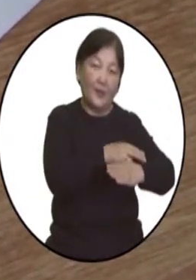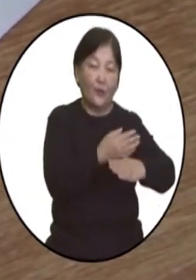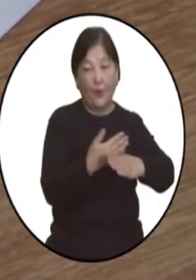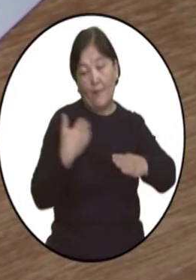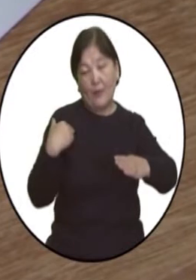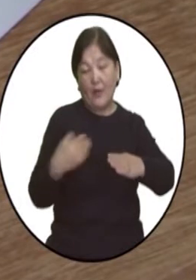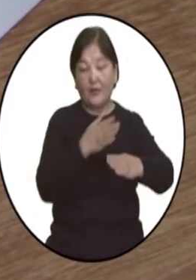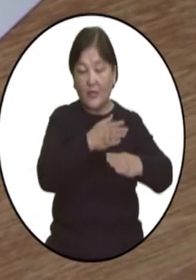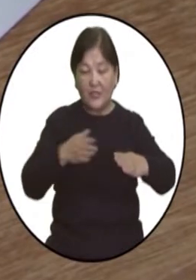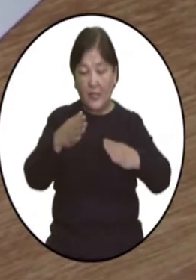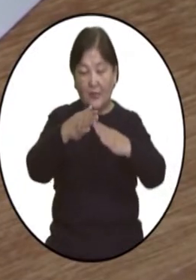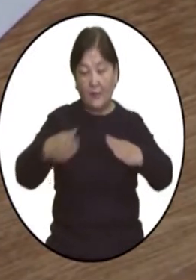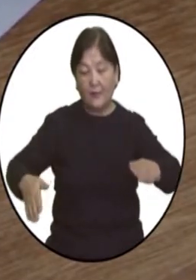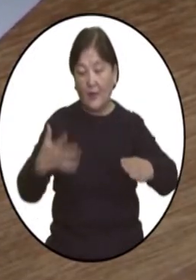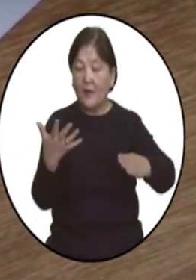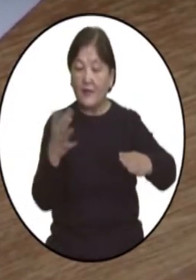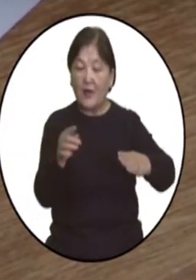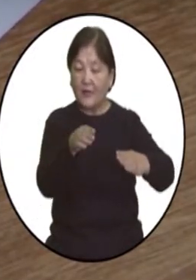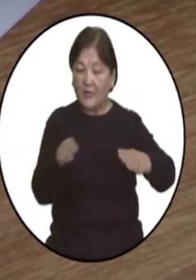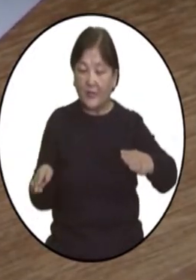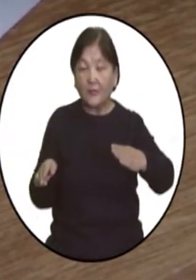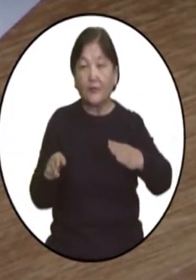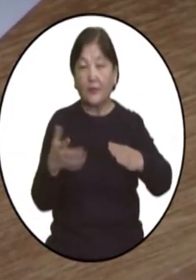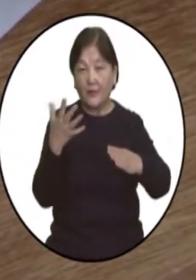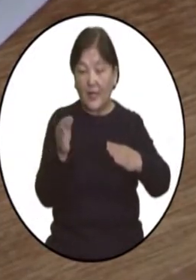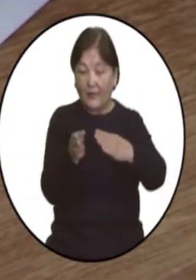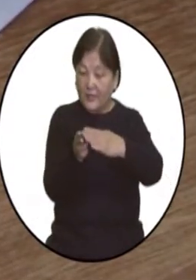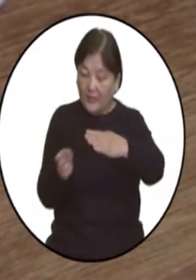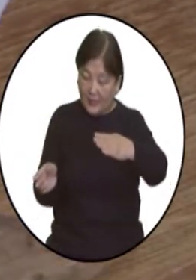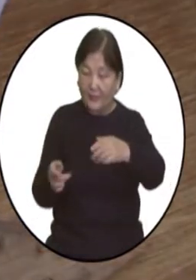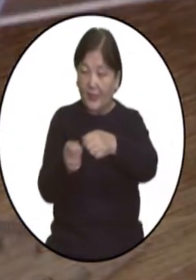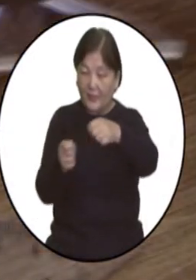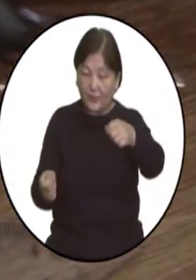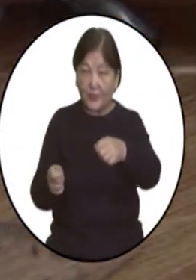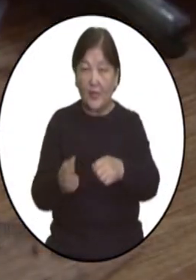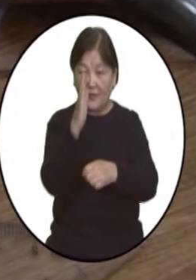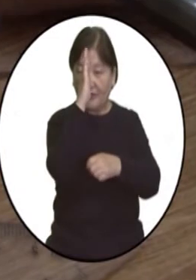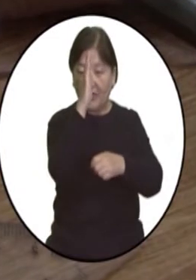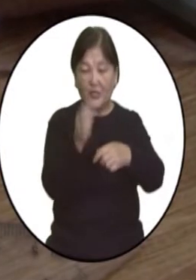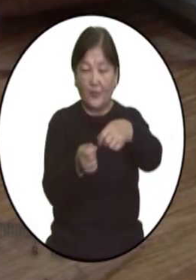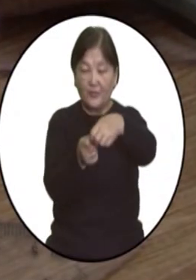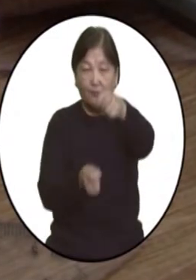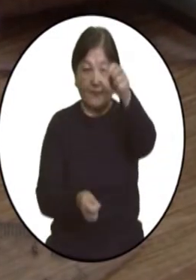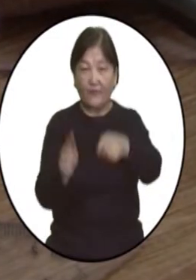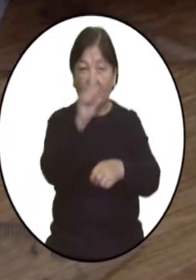тишээ 50 гэсэн өргөний хэмжээг мөн тэмдэглэе. Дээшээгээ өндрийн хэмжээ